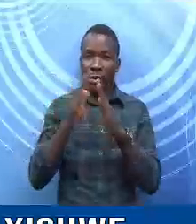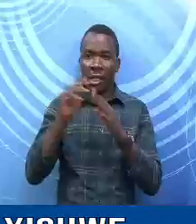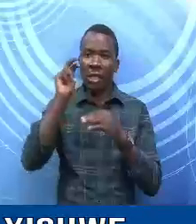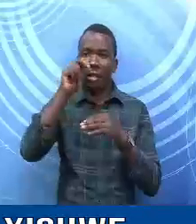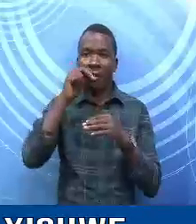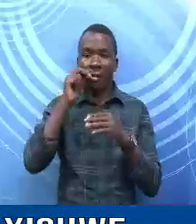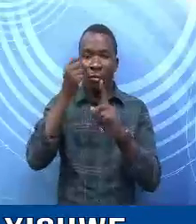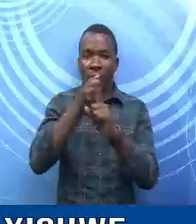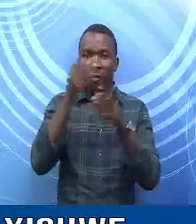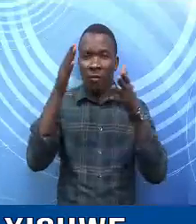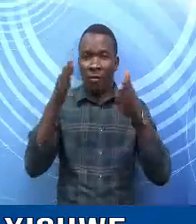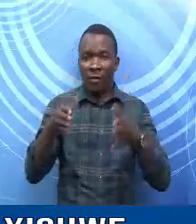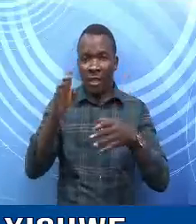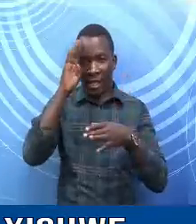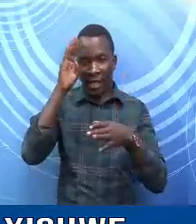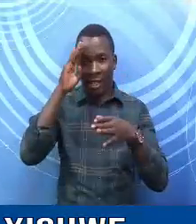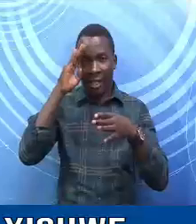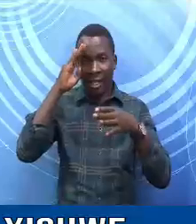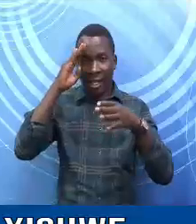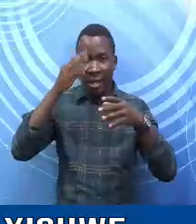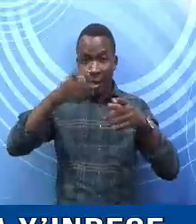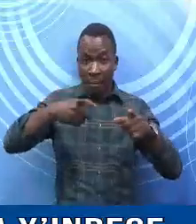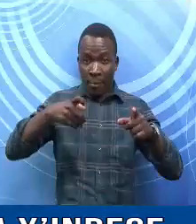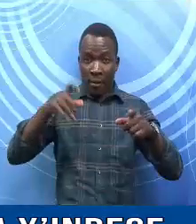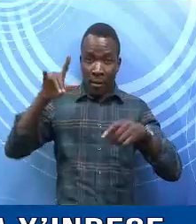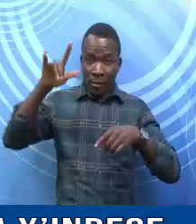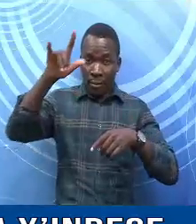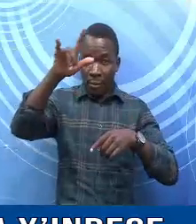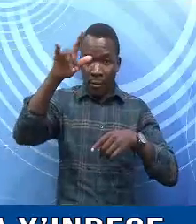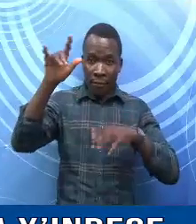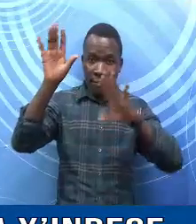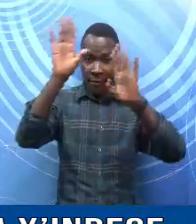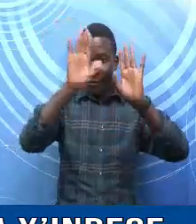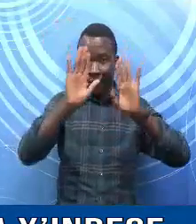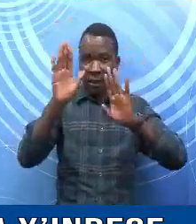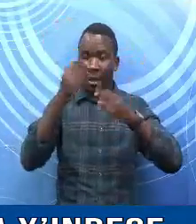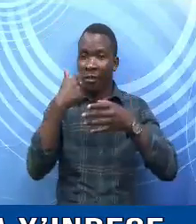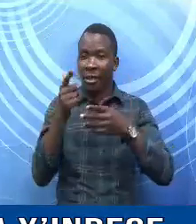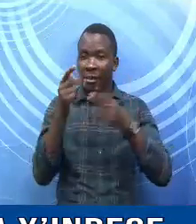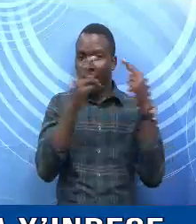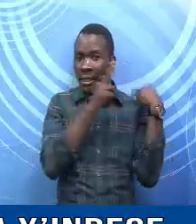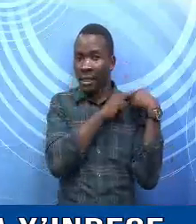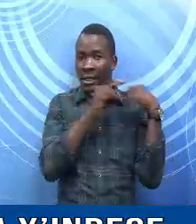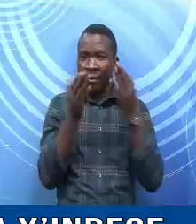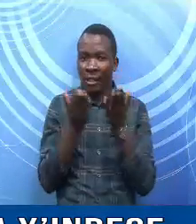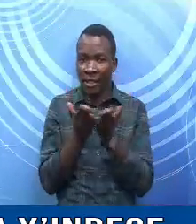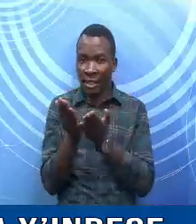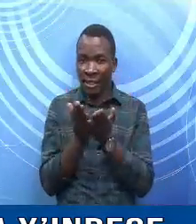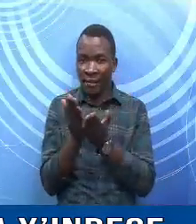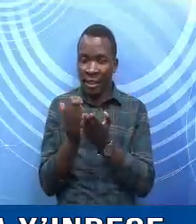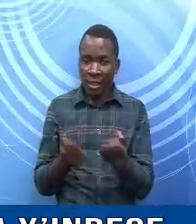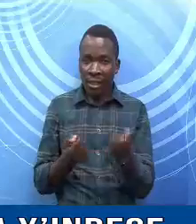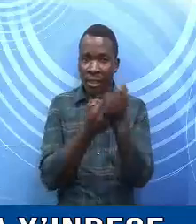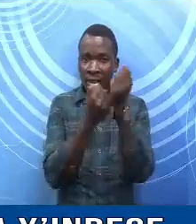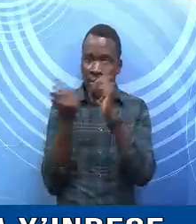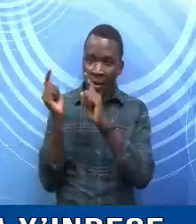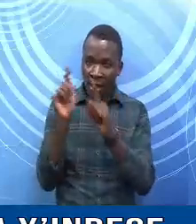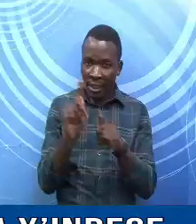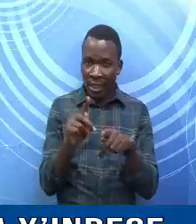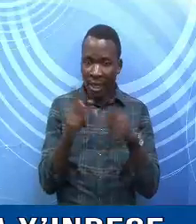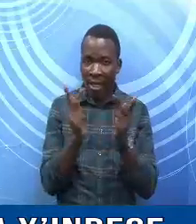mu kirere Ibikunre Daramore yavuze ko abashinzwe serivisi z'ubutabazi bahise bagera ahabereye impanuka yahitanye ubuzima bw'abantu